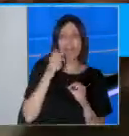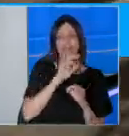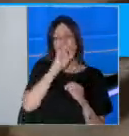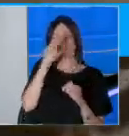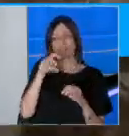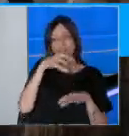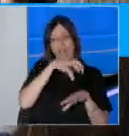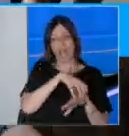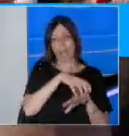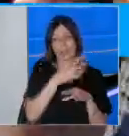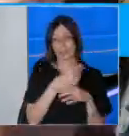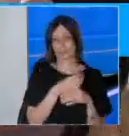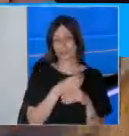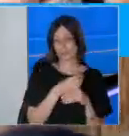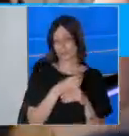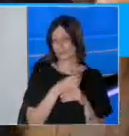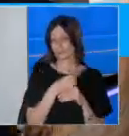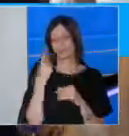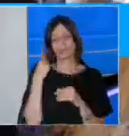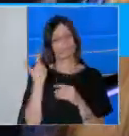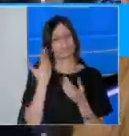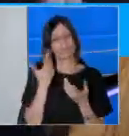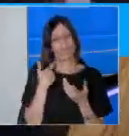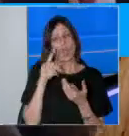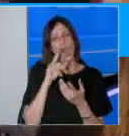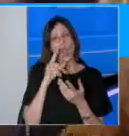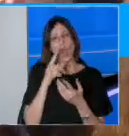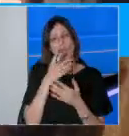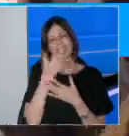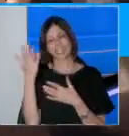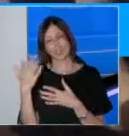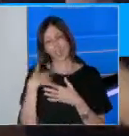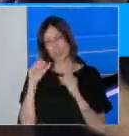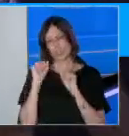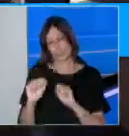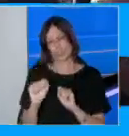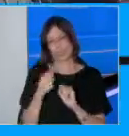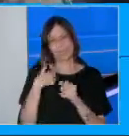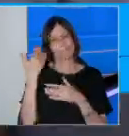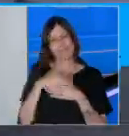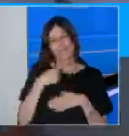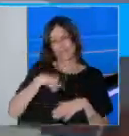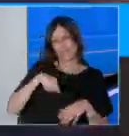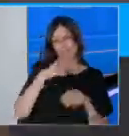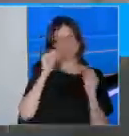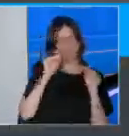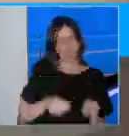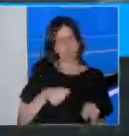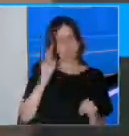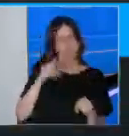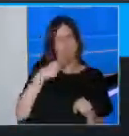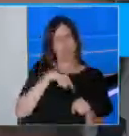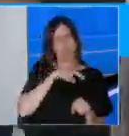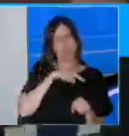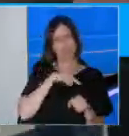הבית. תשמע, אני לא בעד קיצוניות, אנחנו צריכים, בסוף אנחנו הריבון, ויש לנו אחריות על